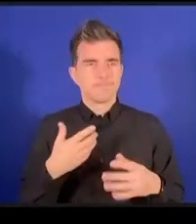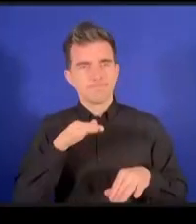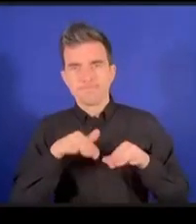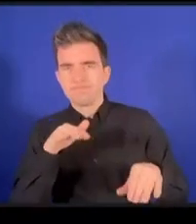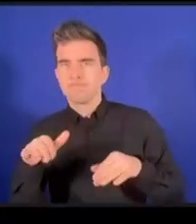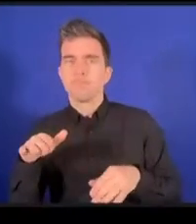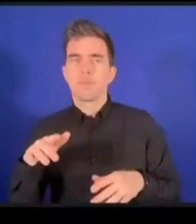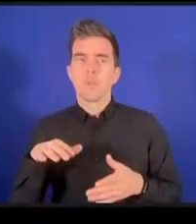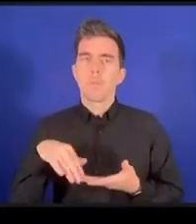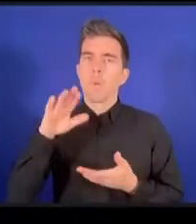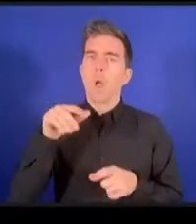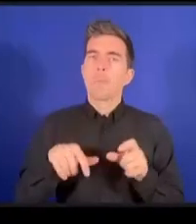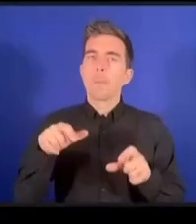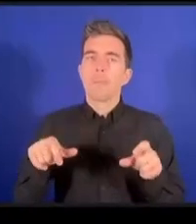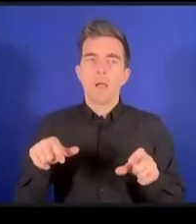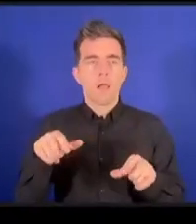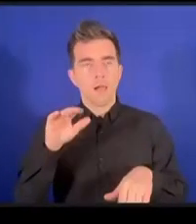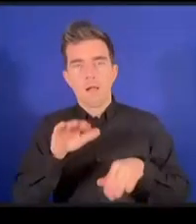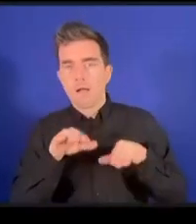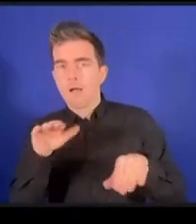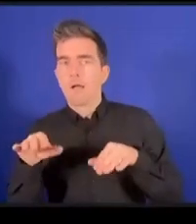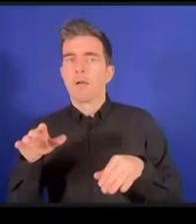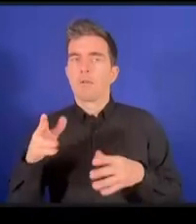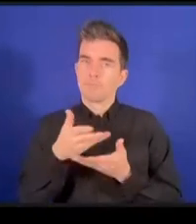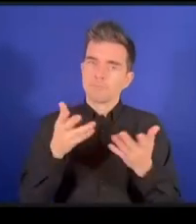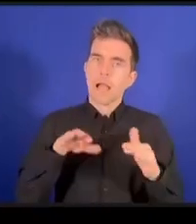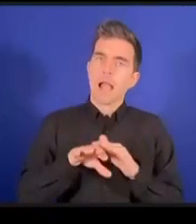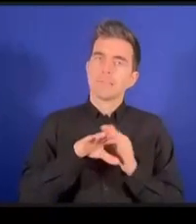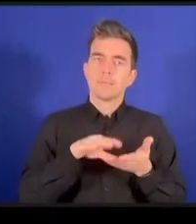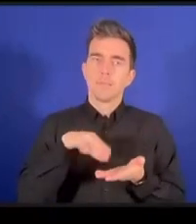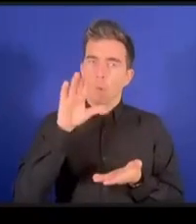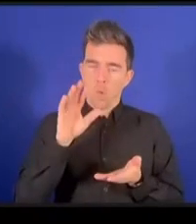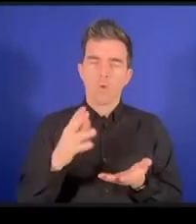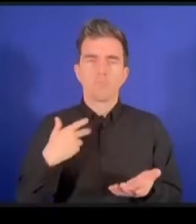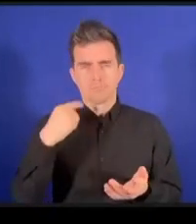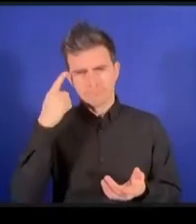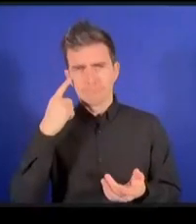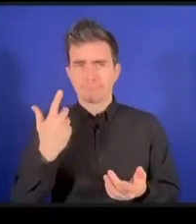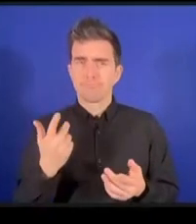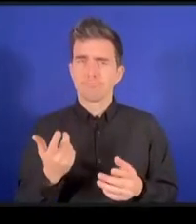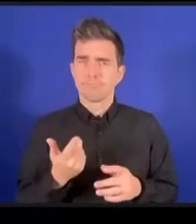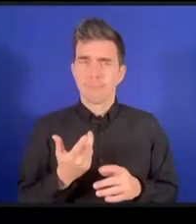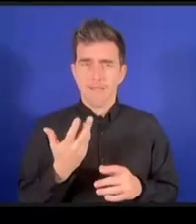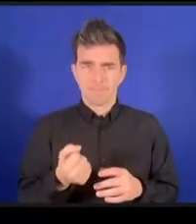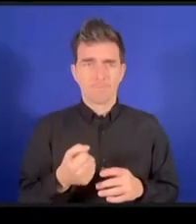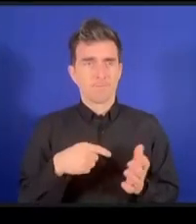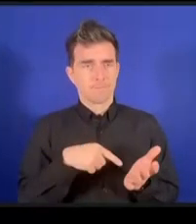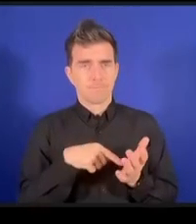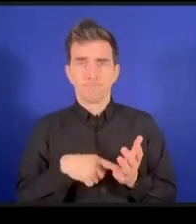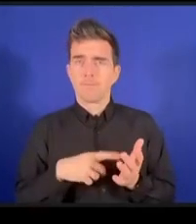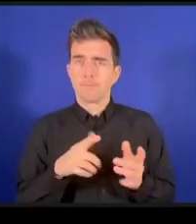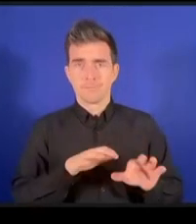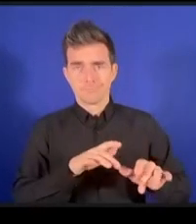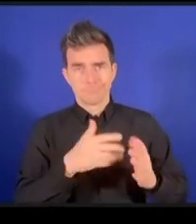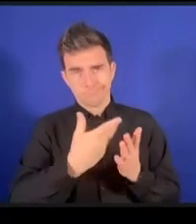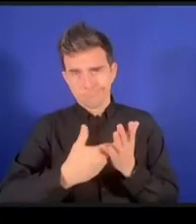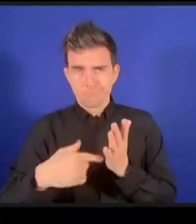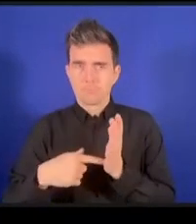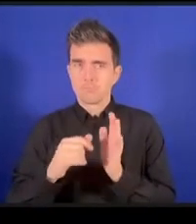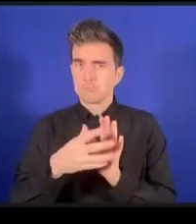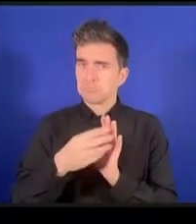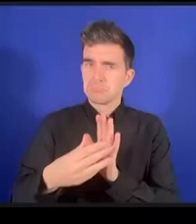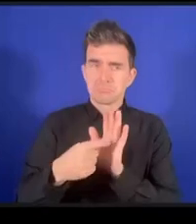числе здесь в этом зале и публиковать цифровым образом этот доклад Мы распространи также ссылки